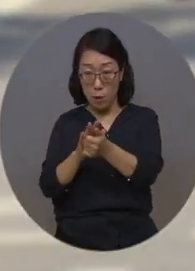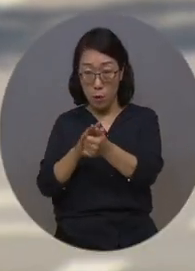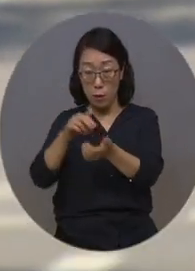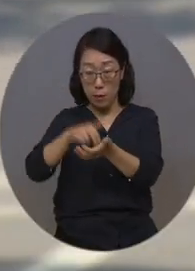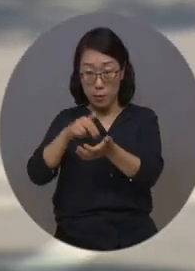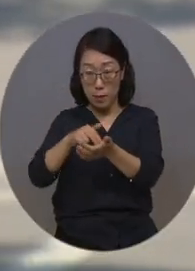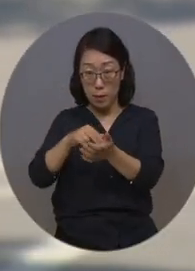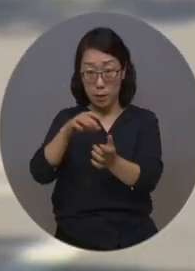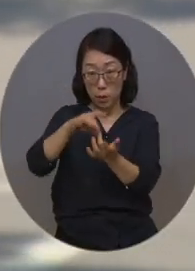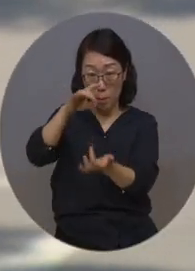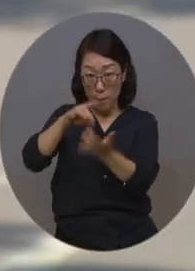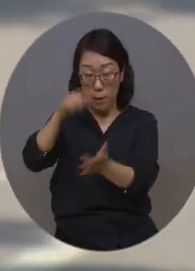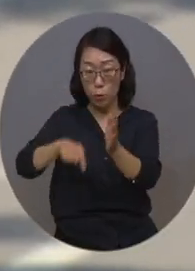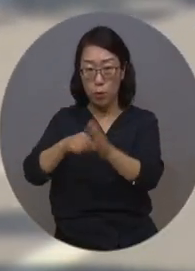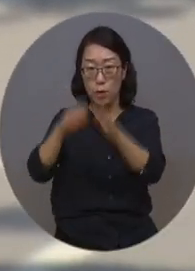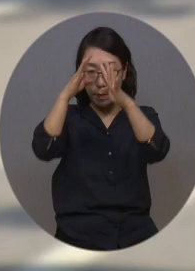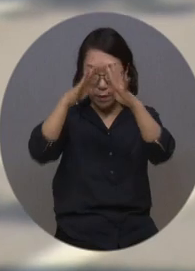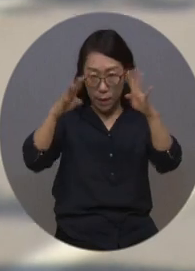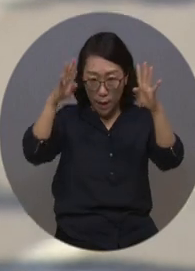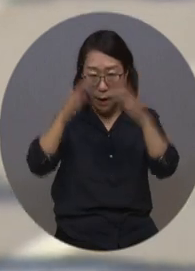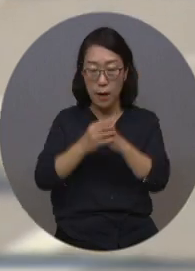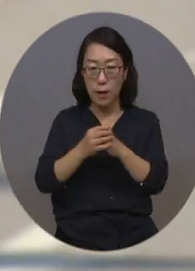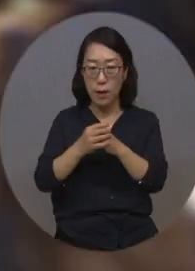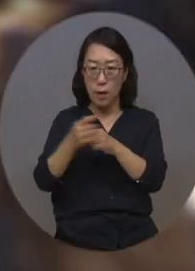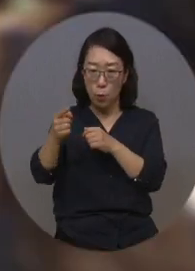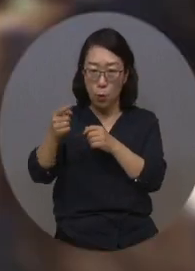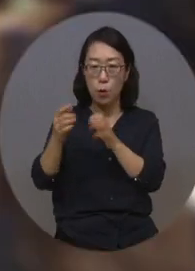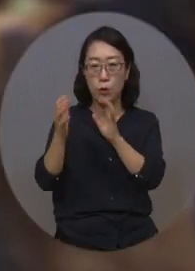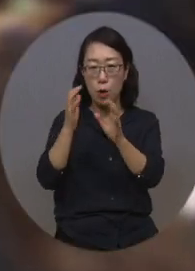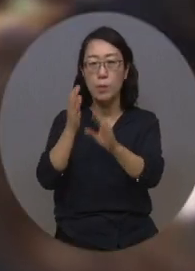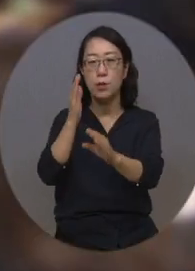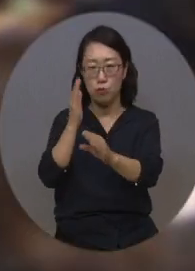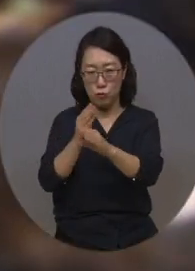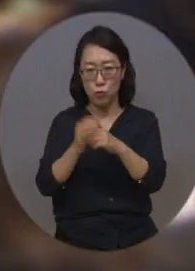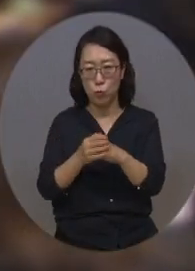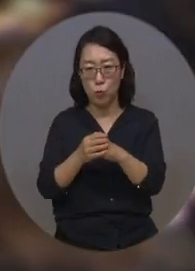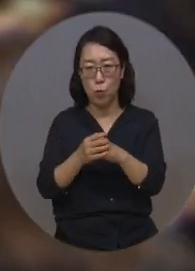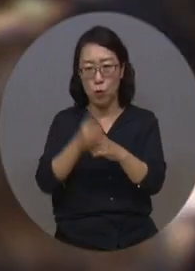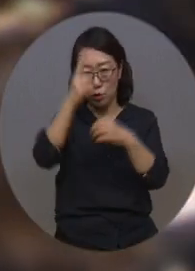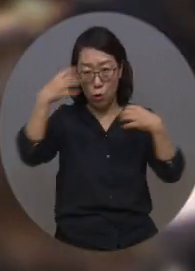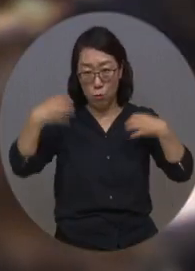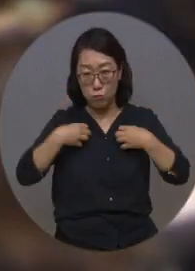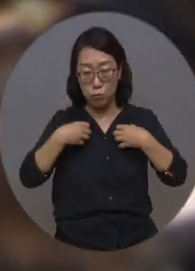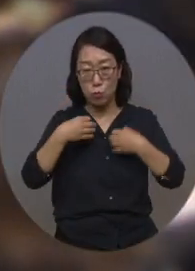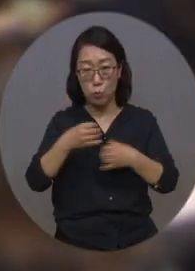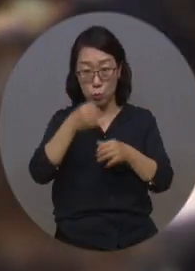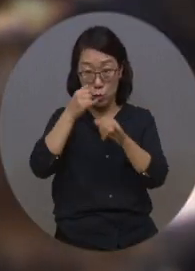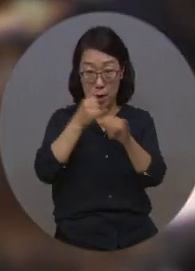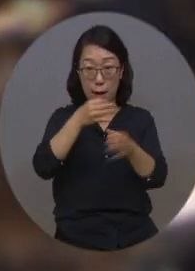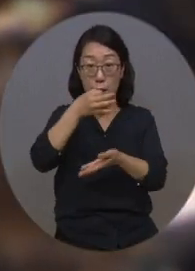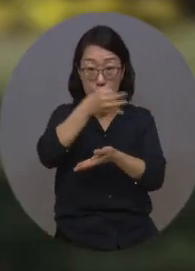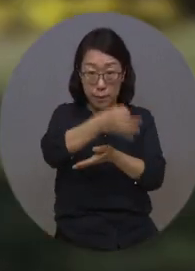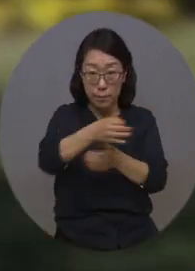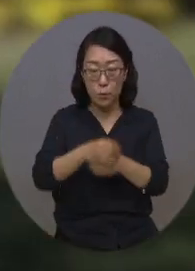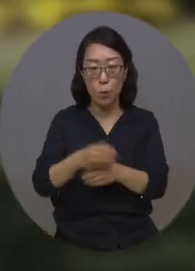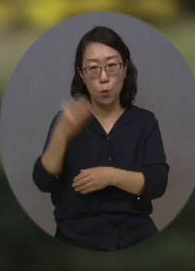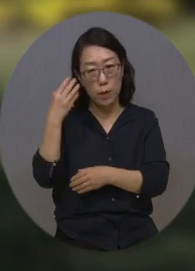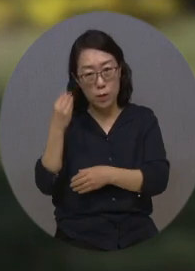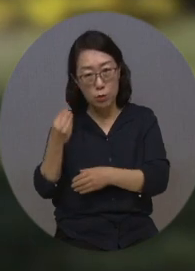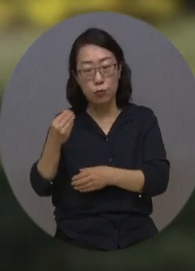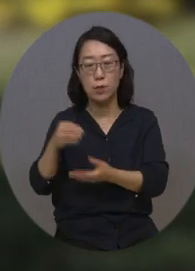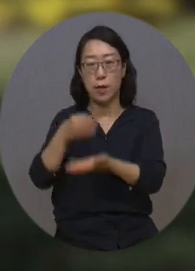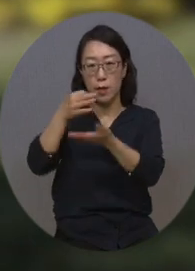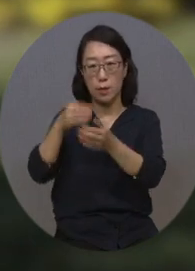확대를 수 있도록 대학 협의체 와 협의를 진행하고 국가장학금 과 근로 장학금 지원 기숙사 입소